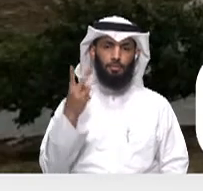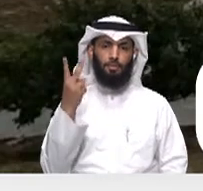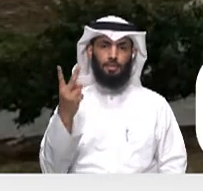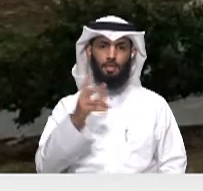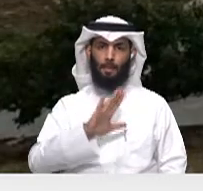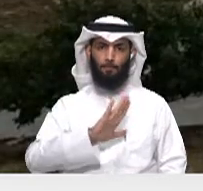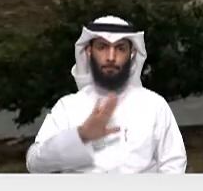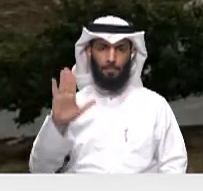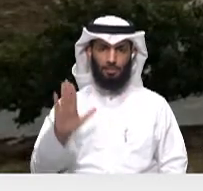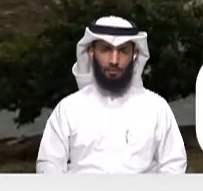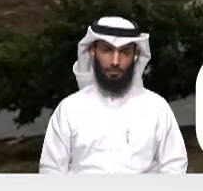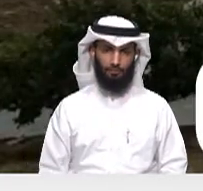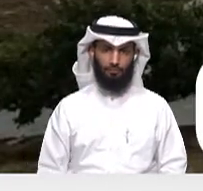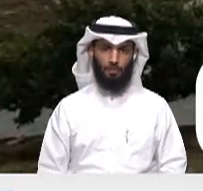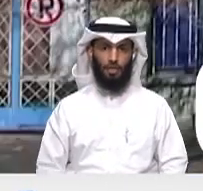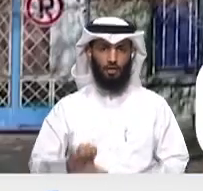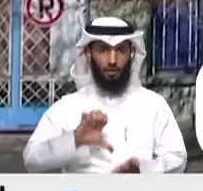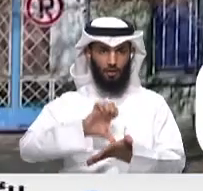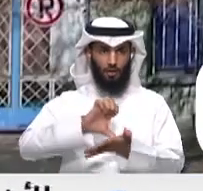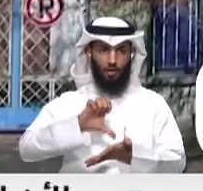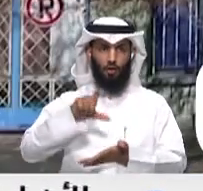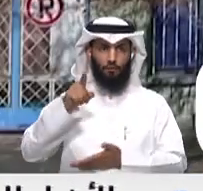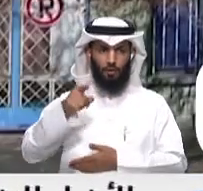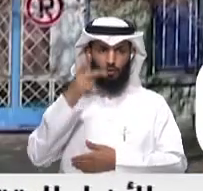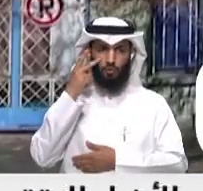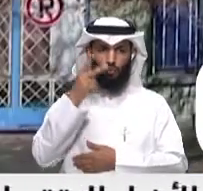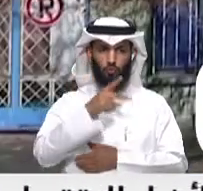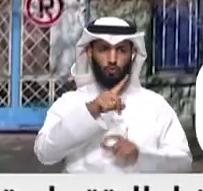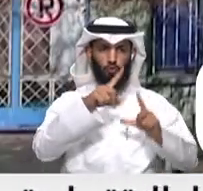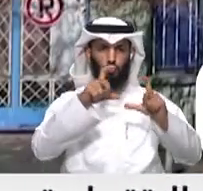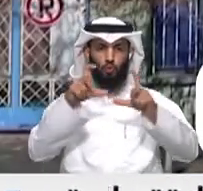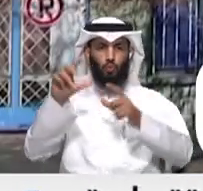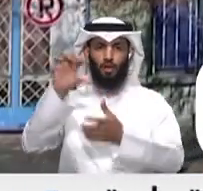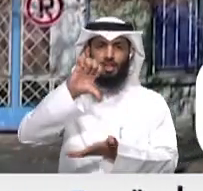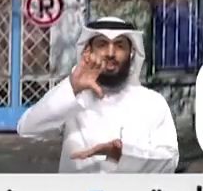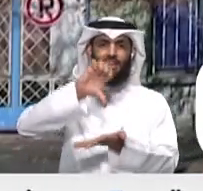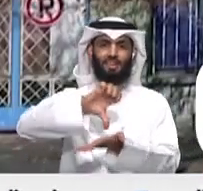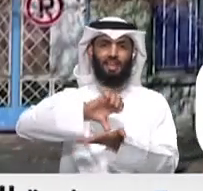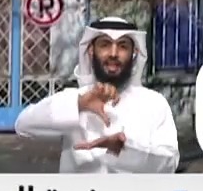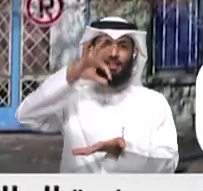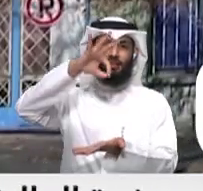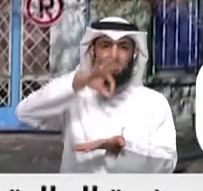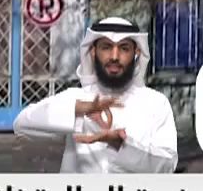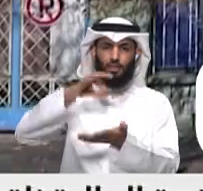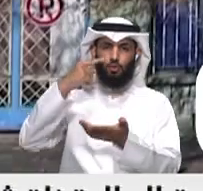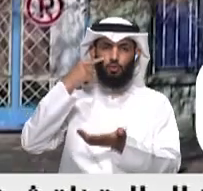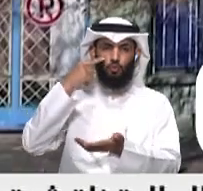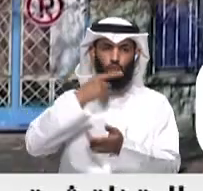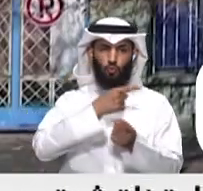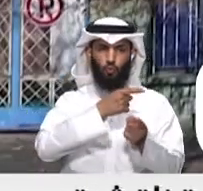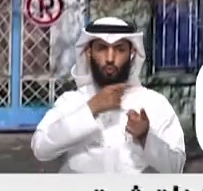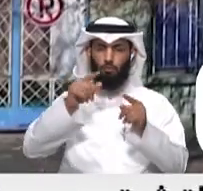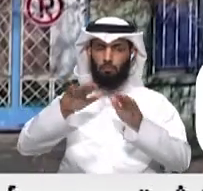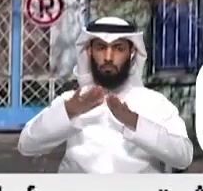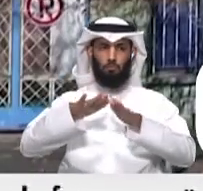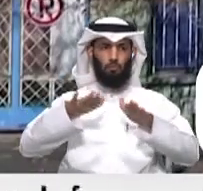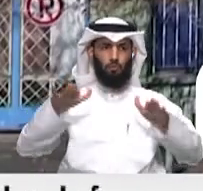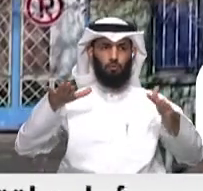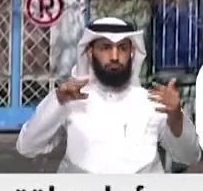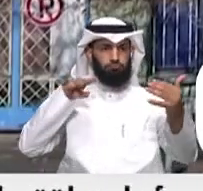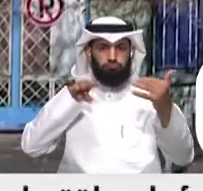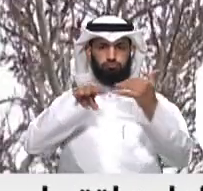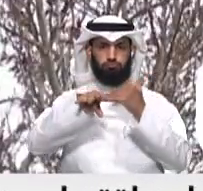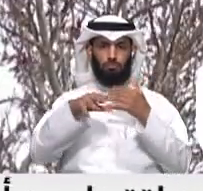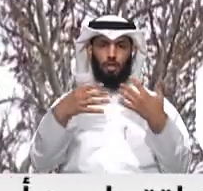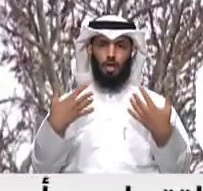محلية إيرانية مشاهد متفرغة من مناطق بالعاصمة طهران ومحيطها توثق هدوء الأوضاع وخلوها من أي